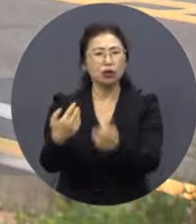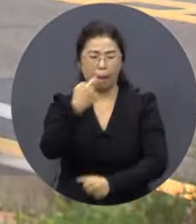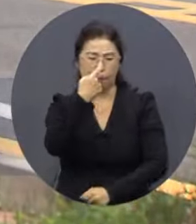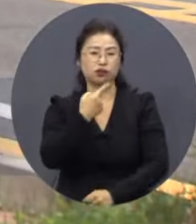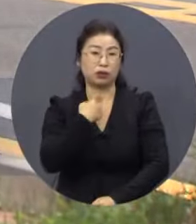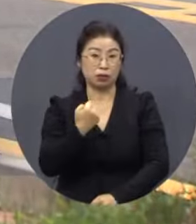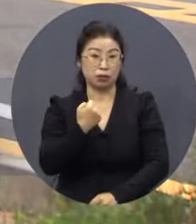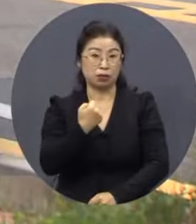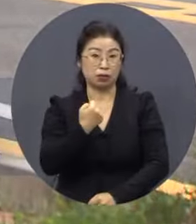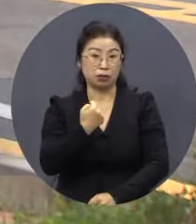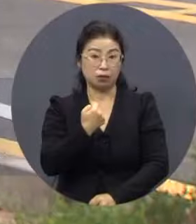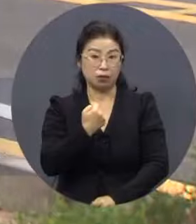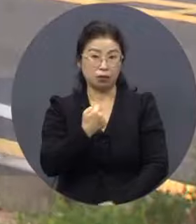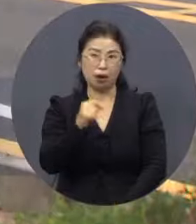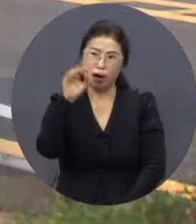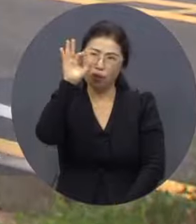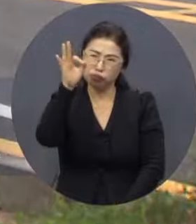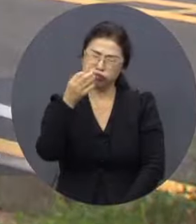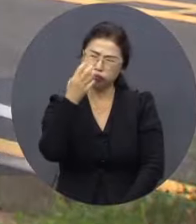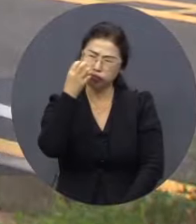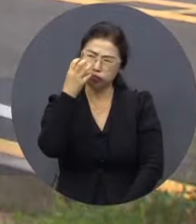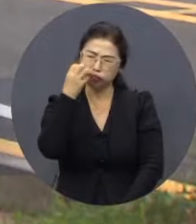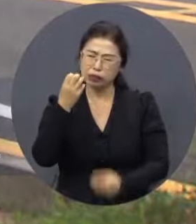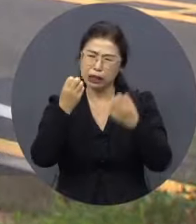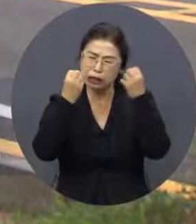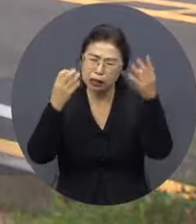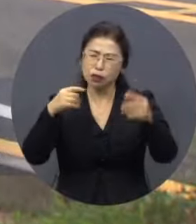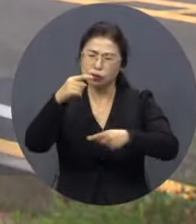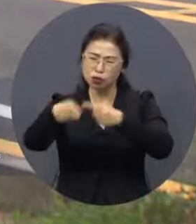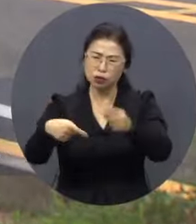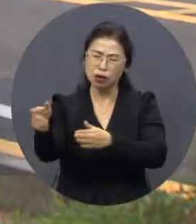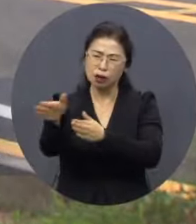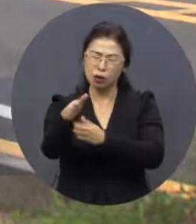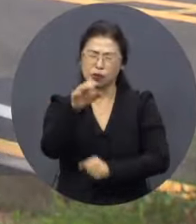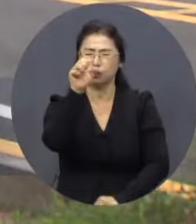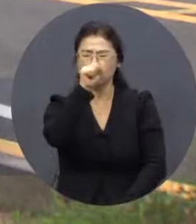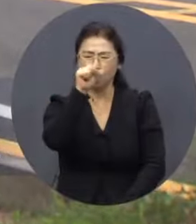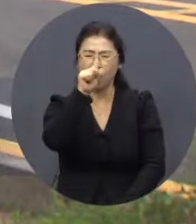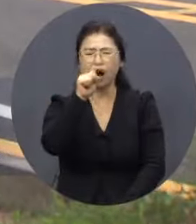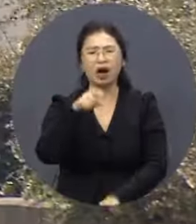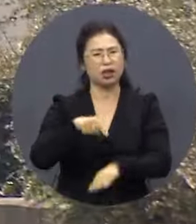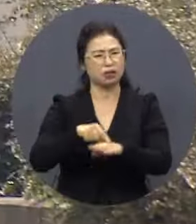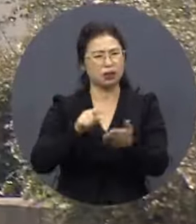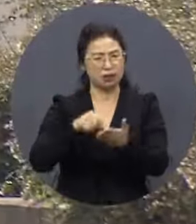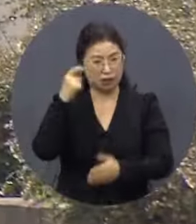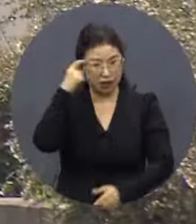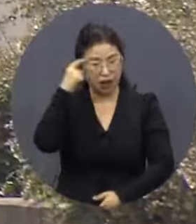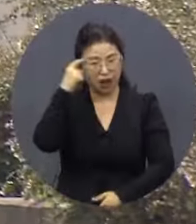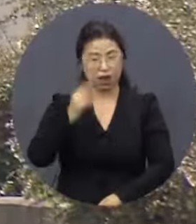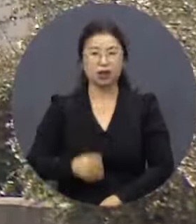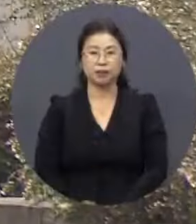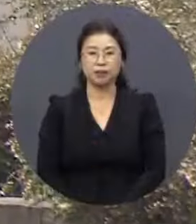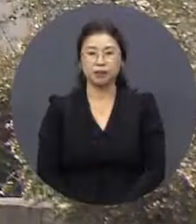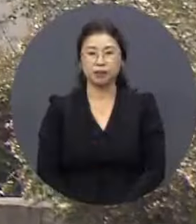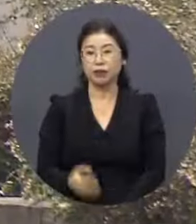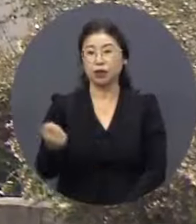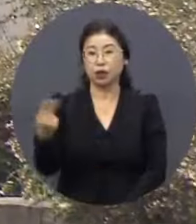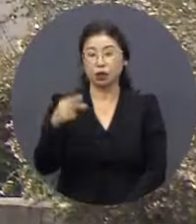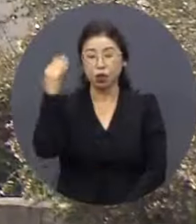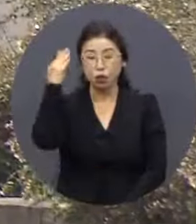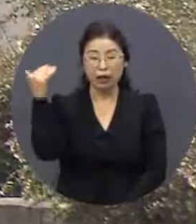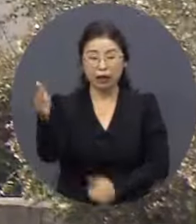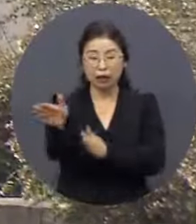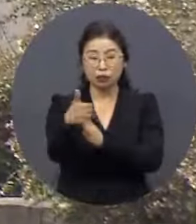같은데 좀새 것으로 교체해서 좀 제대로 걸었으면 어떨까 하는 마음이 드네요. 심지어 태극